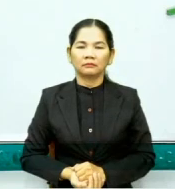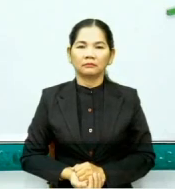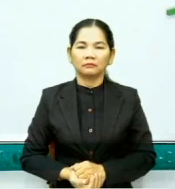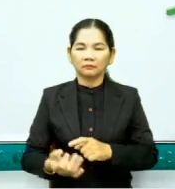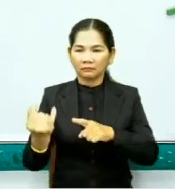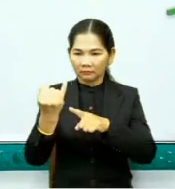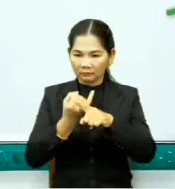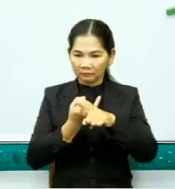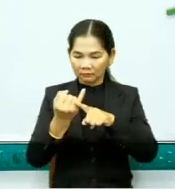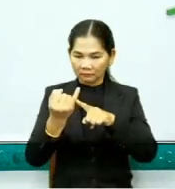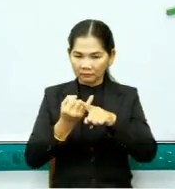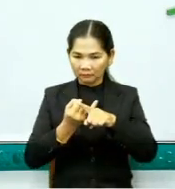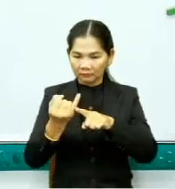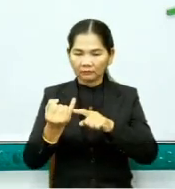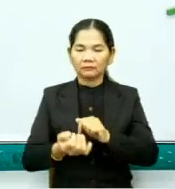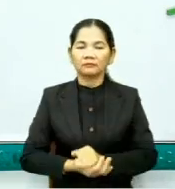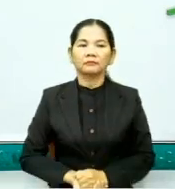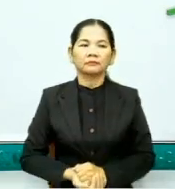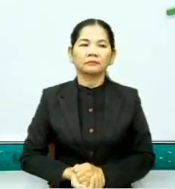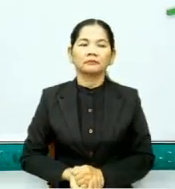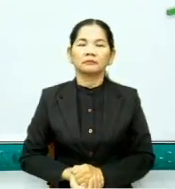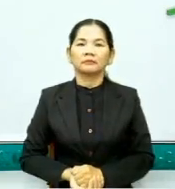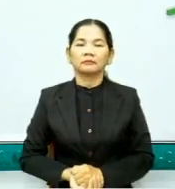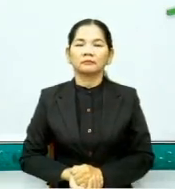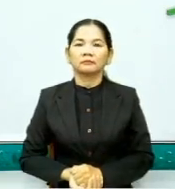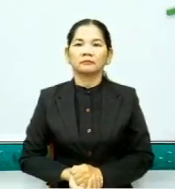ụ xa hạ cầm